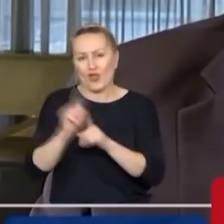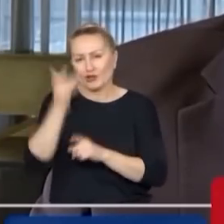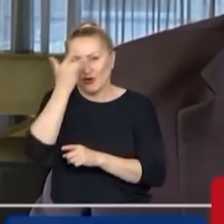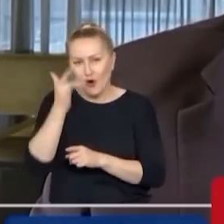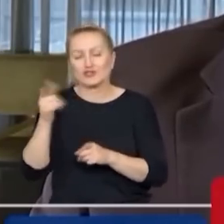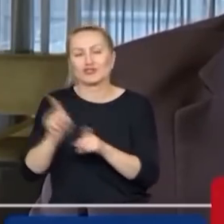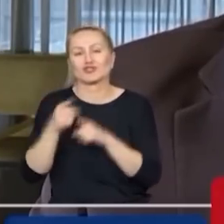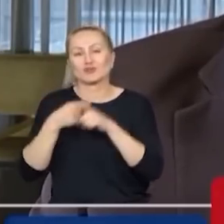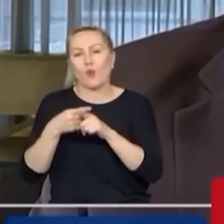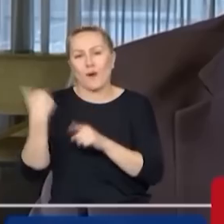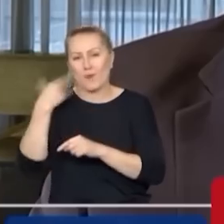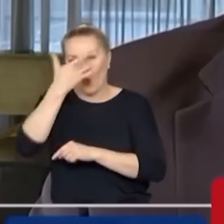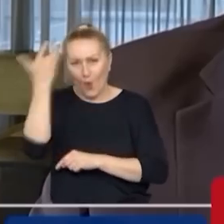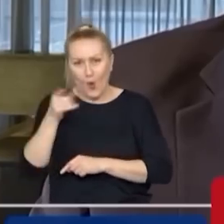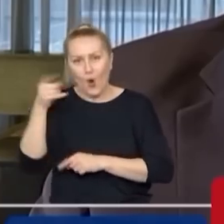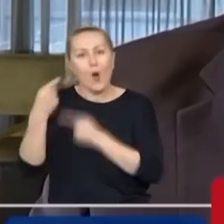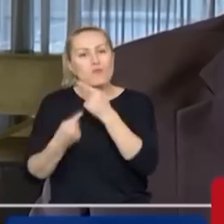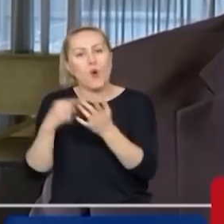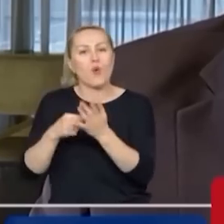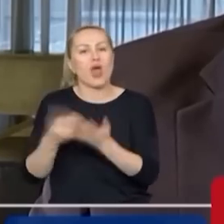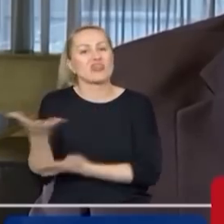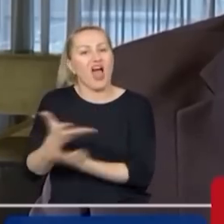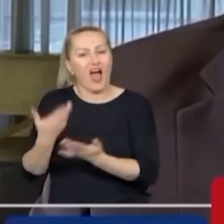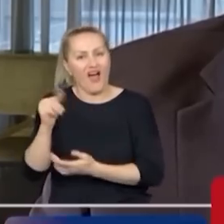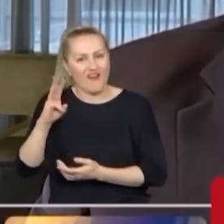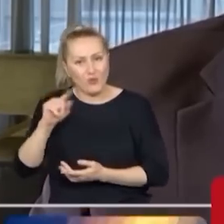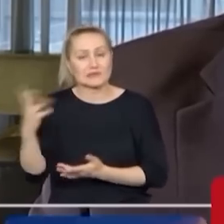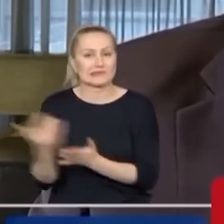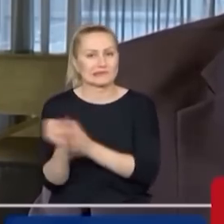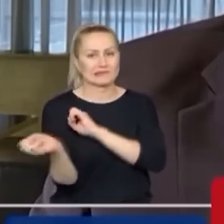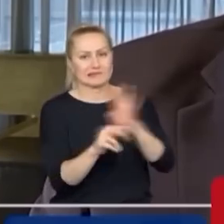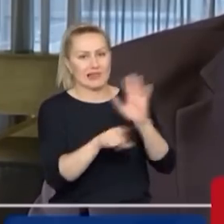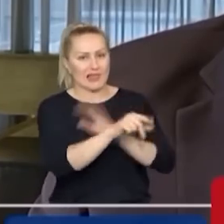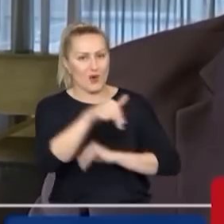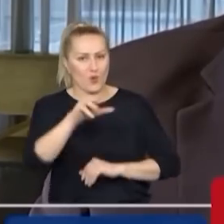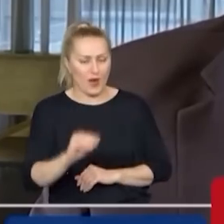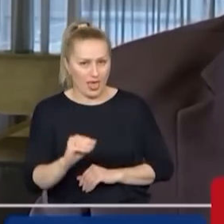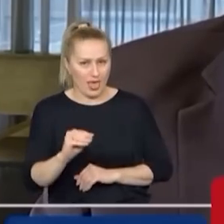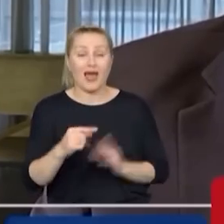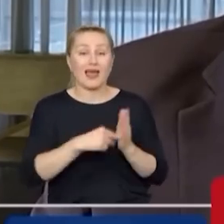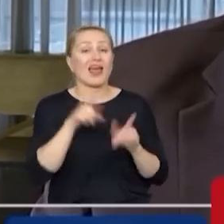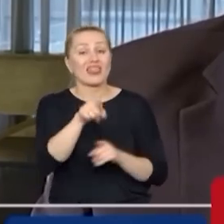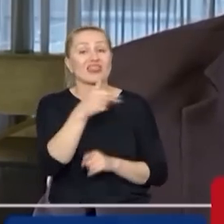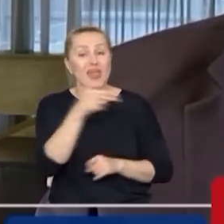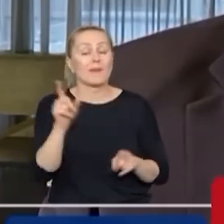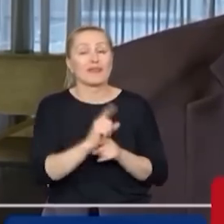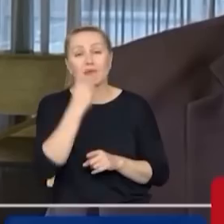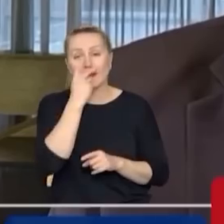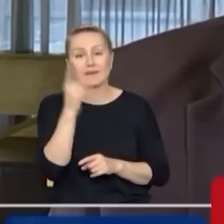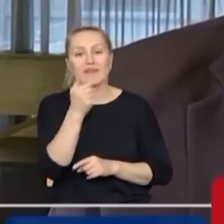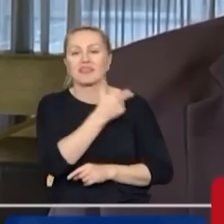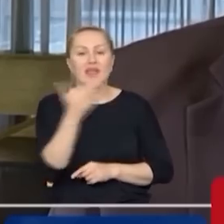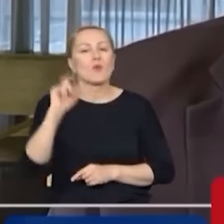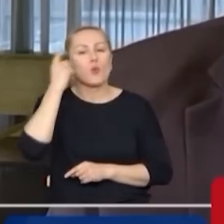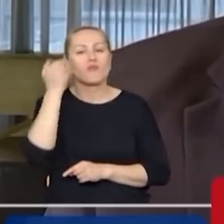spółka Białoruskali, która produkuje nawozy i dostarczy ich do Unii Europejskiej. I to właśnie ten temat również stał jednym z głównych tematów